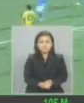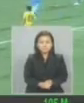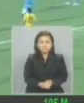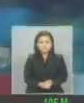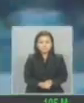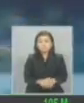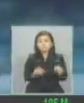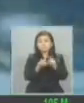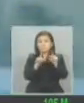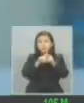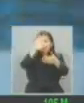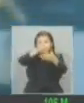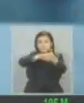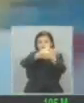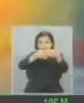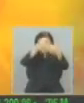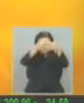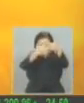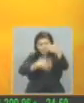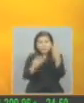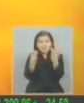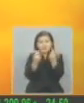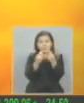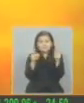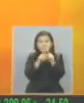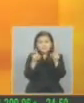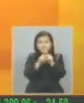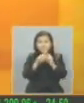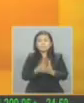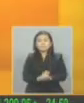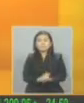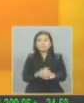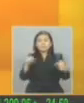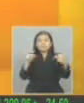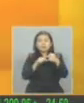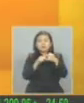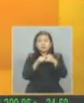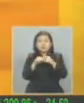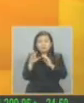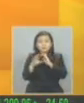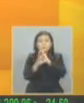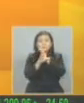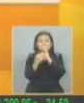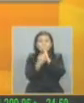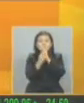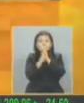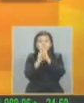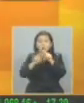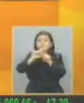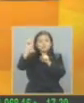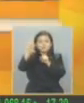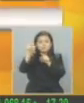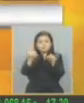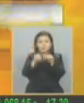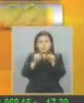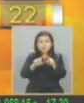สรุปตารางคะแนนนะคะบุรีรัมย์ PA ยังคงนำเป็นจ่าฝูงเช่นเดิมค่ะนำชลบุรีอยู่3แต้มนะคะส่วนอันดับที่3เป็นอิน